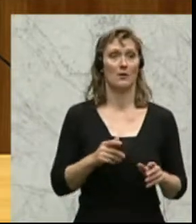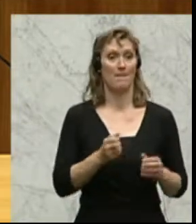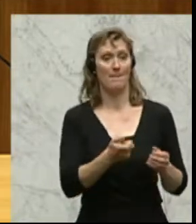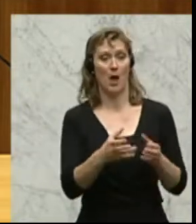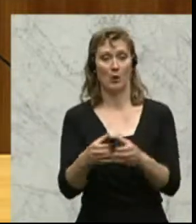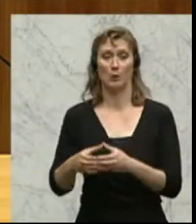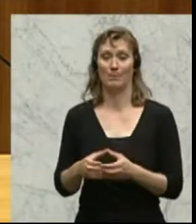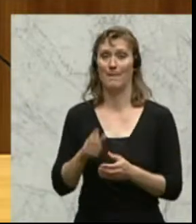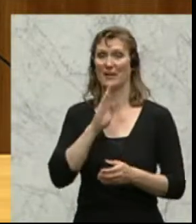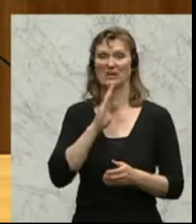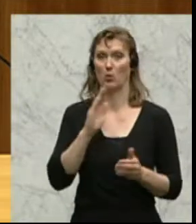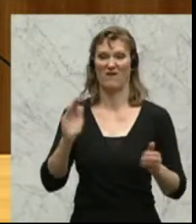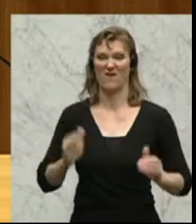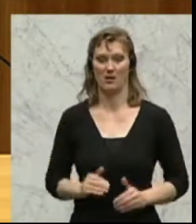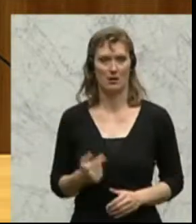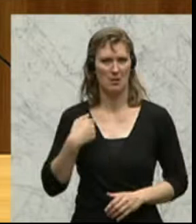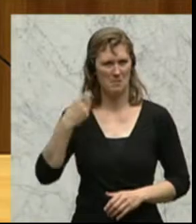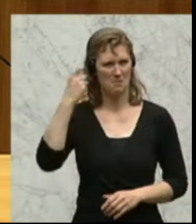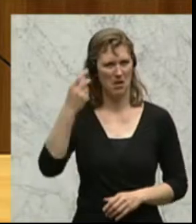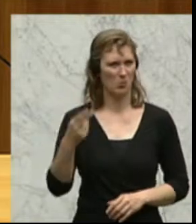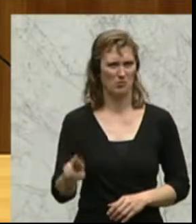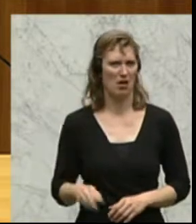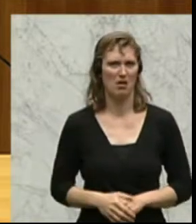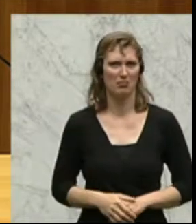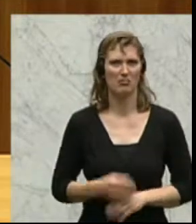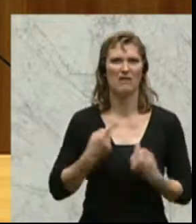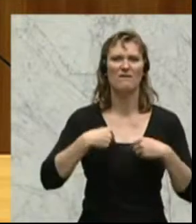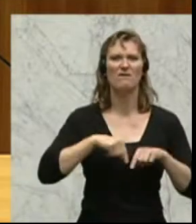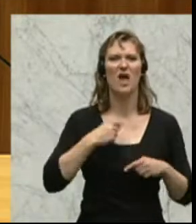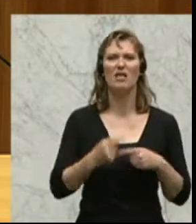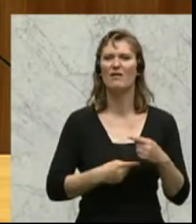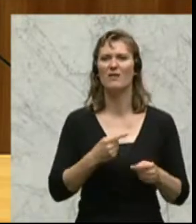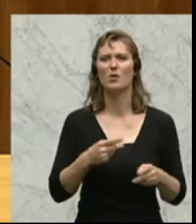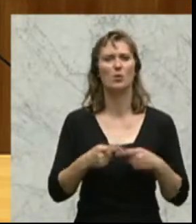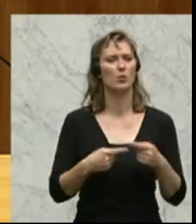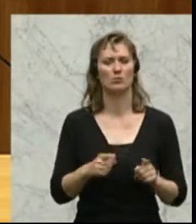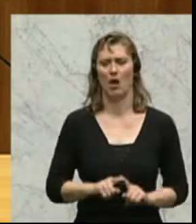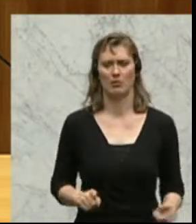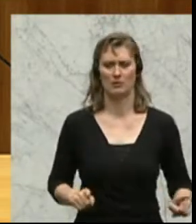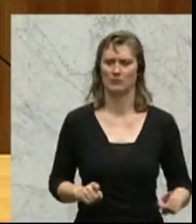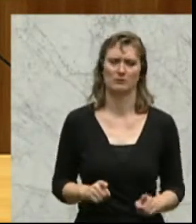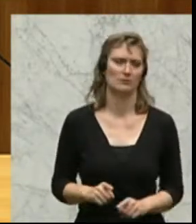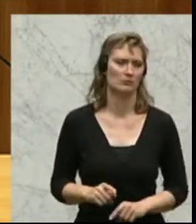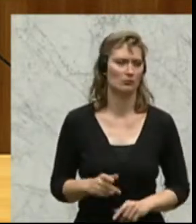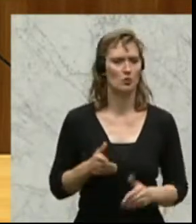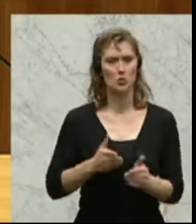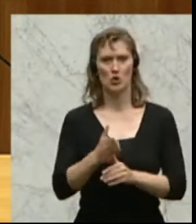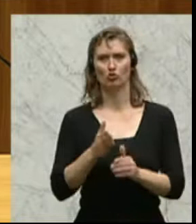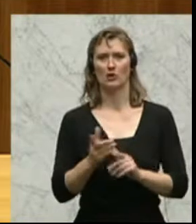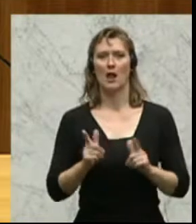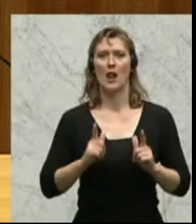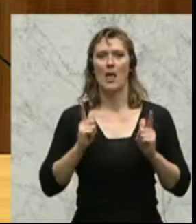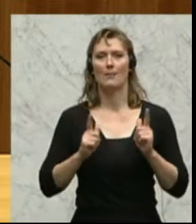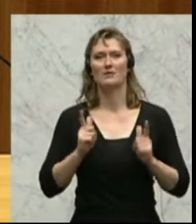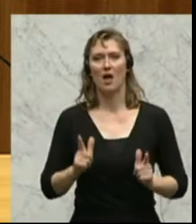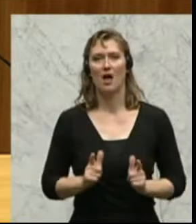Pensionsantrittsalter. Das entspricht nicht unserer Entwicklung, die Gott sei Dank eine ist, dass die durchschnittliche Lebenserwartung Jahr